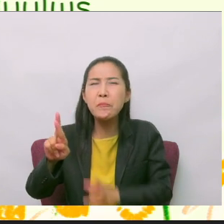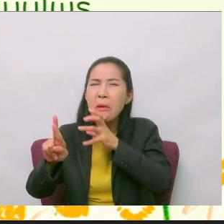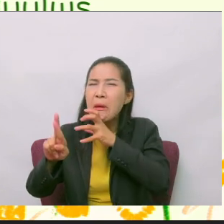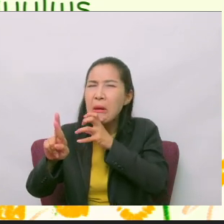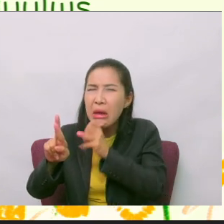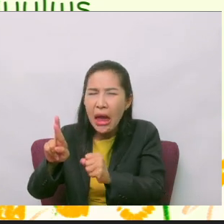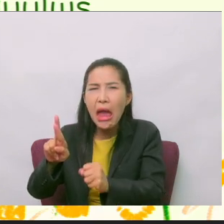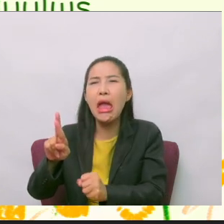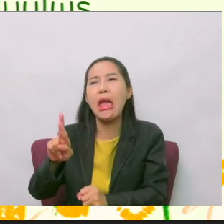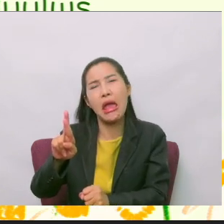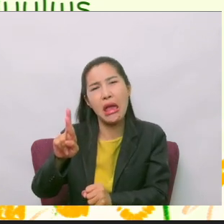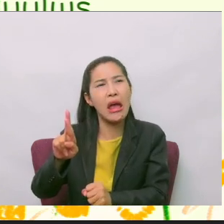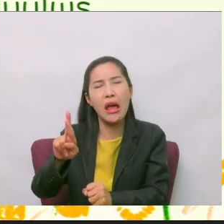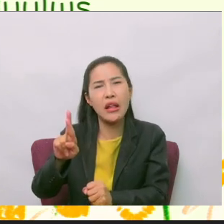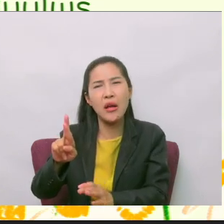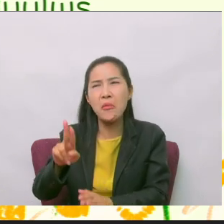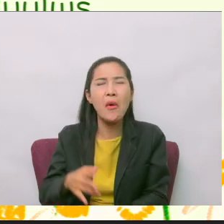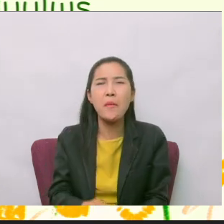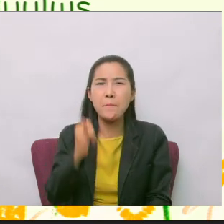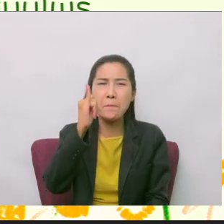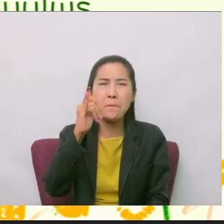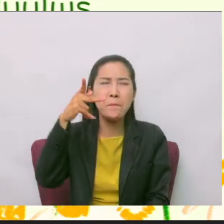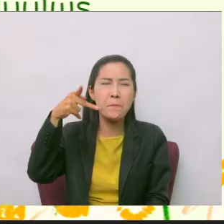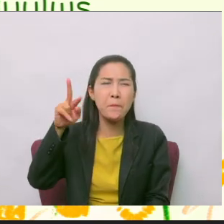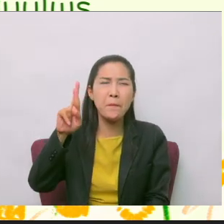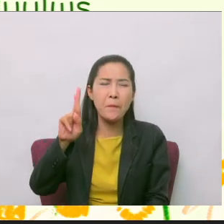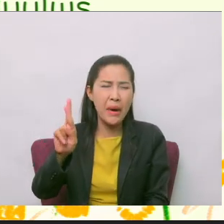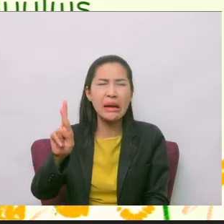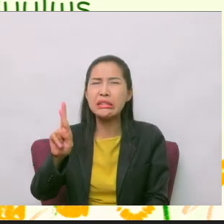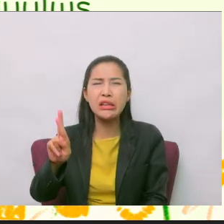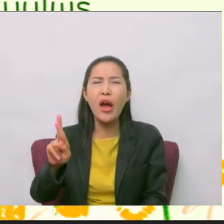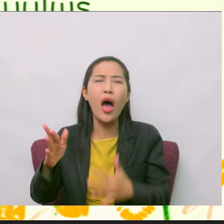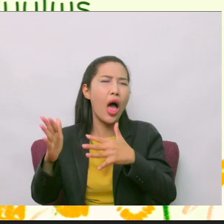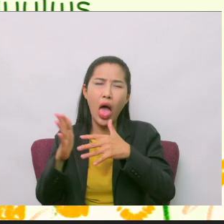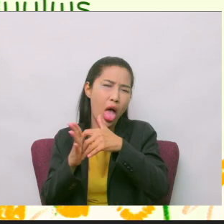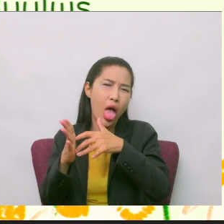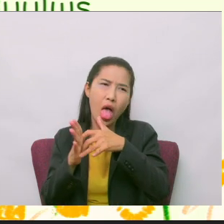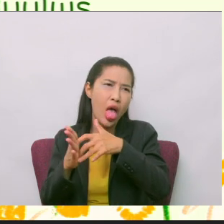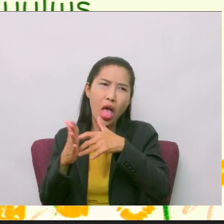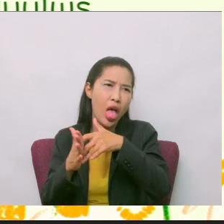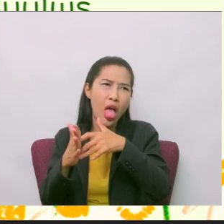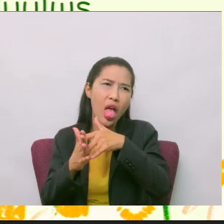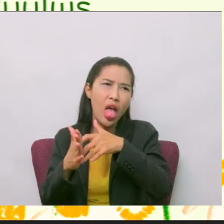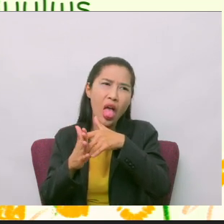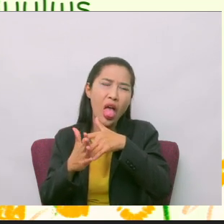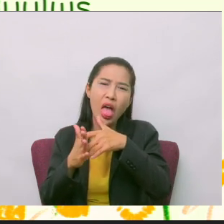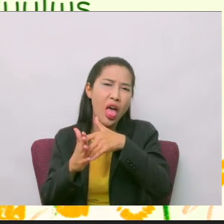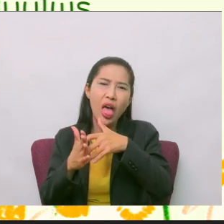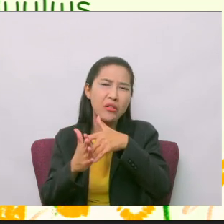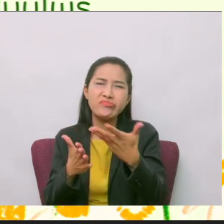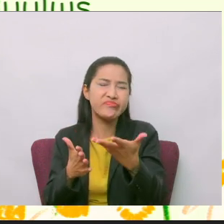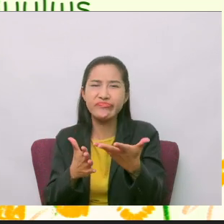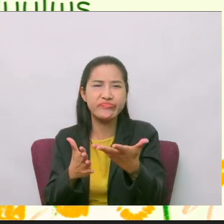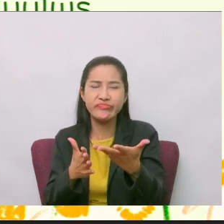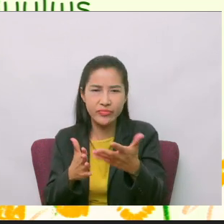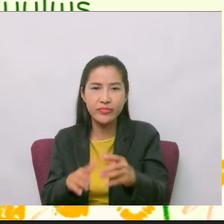ไพรที่แบบอ่อนๆอยู่นะคะในเรื่องของสรรพคุณของตัวยาก็อาจจะมีค่อนข้างไม่เยอะเท่าไหร่เนาะแต่ถ้า